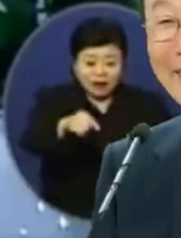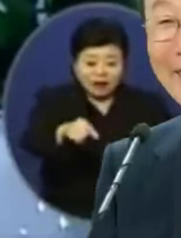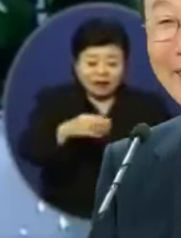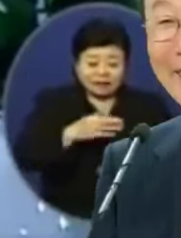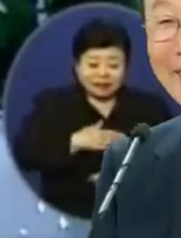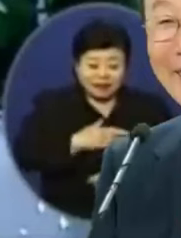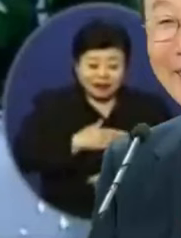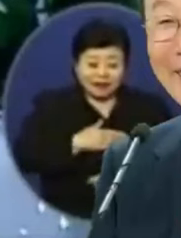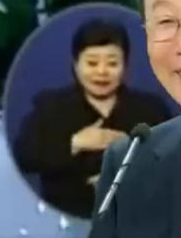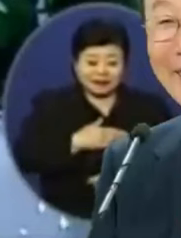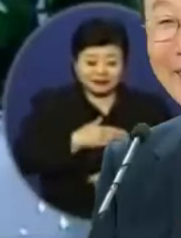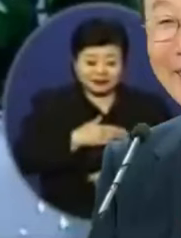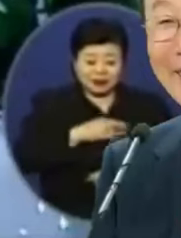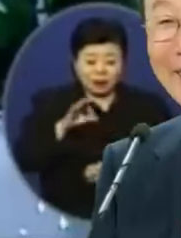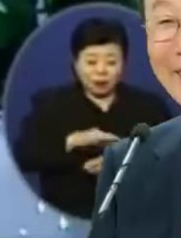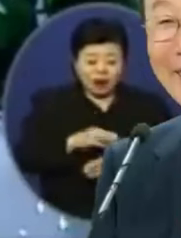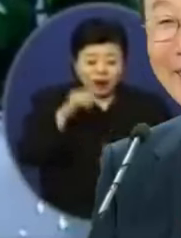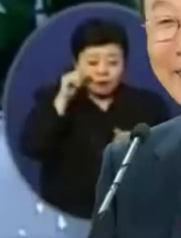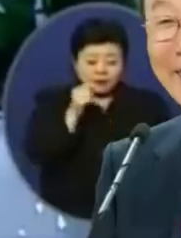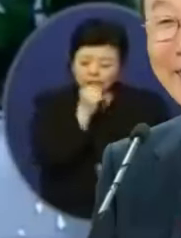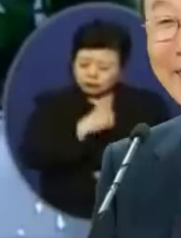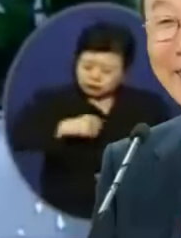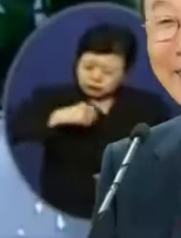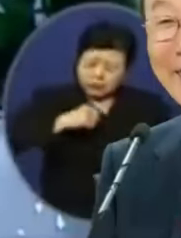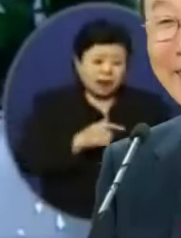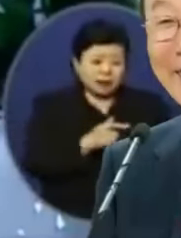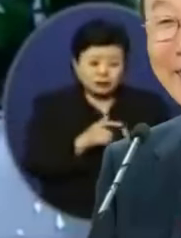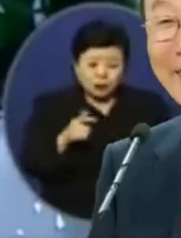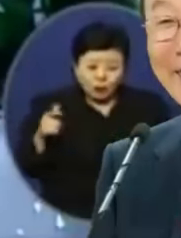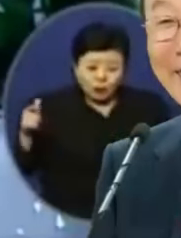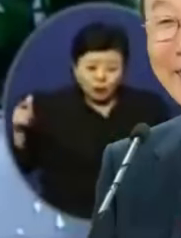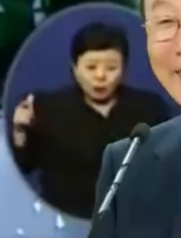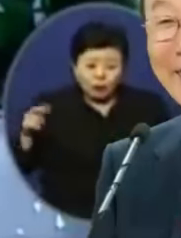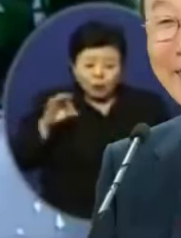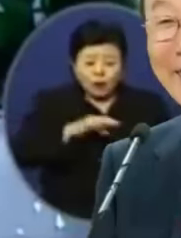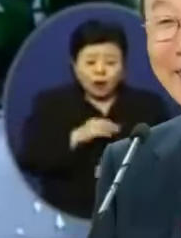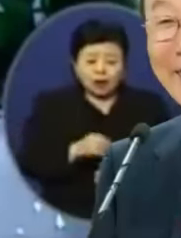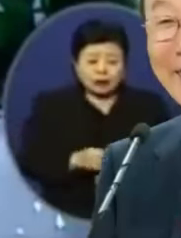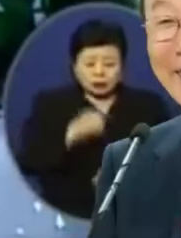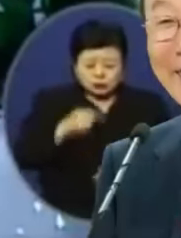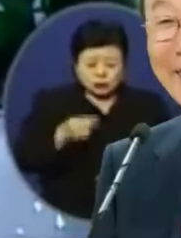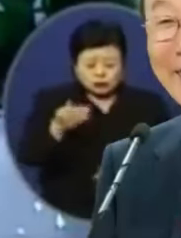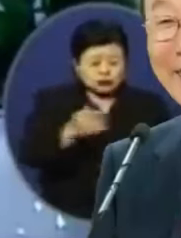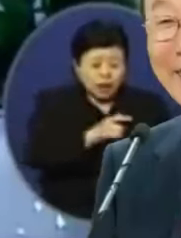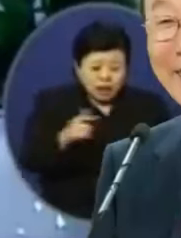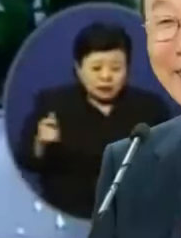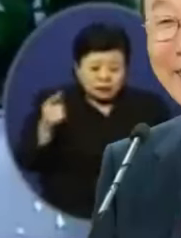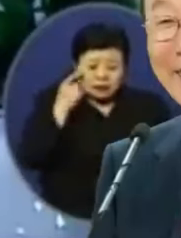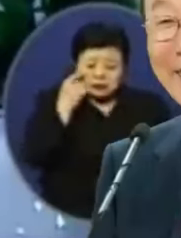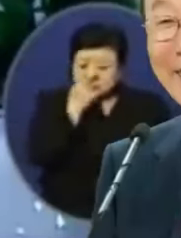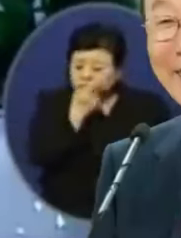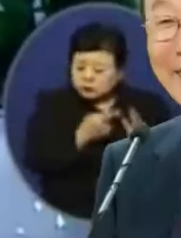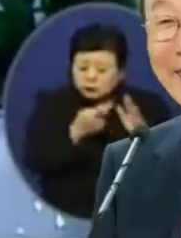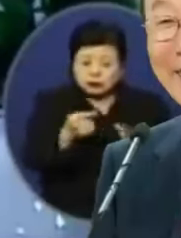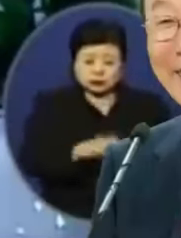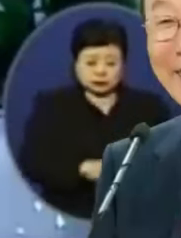내가 왕의 명령에 불순종한 것도 아니고 왕의 손해를 끼친 것도 아닌 것을 증명해